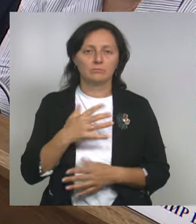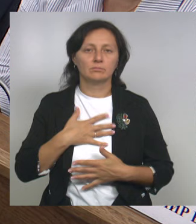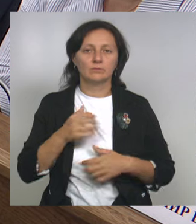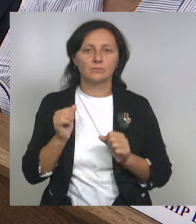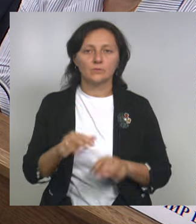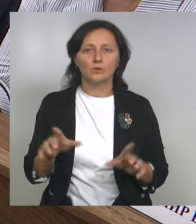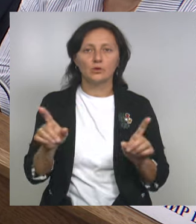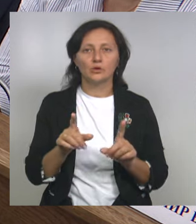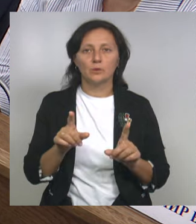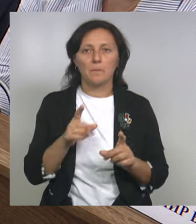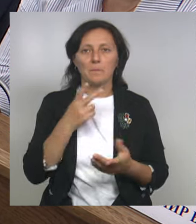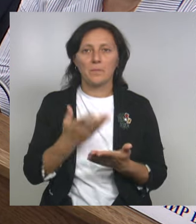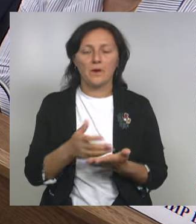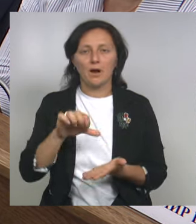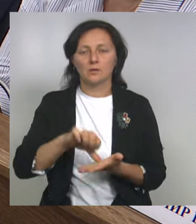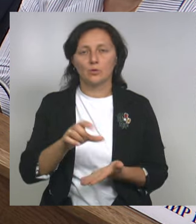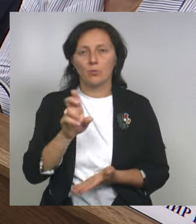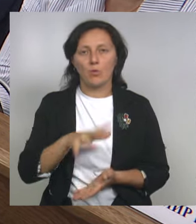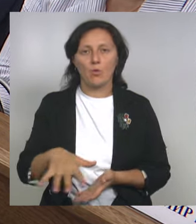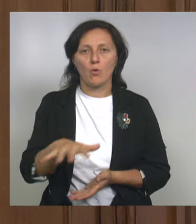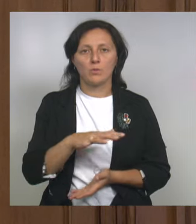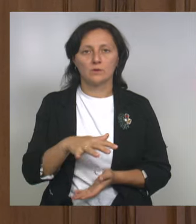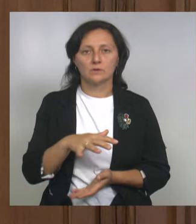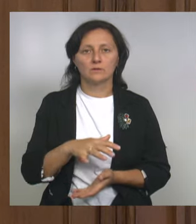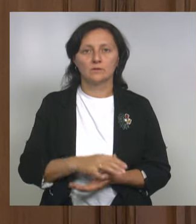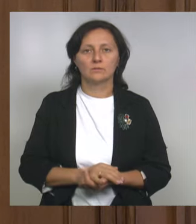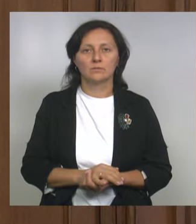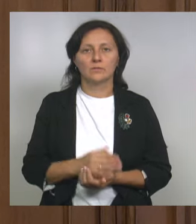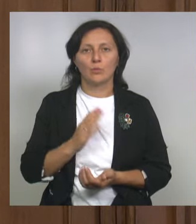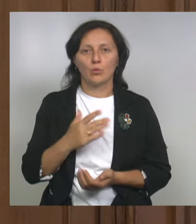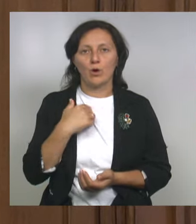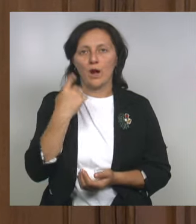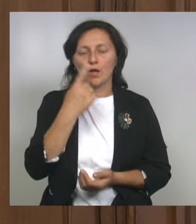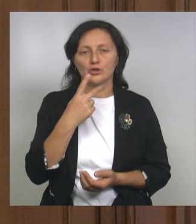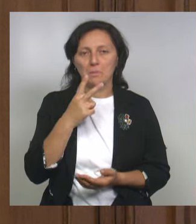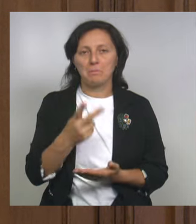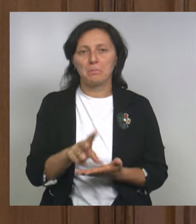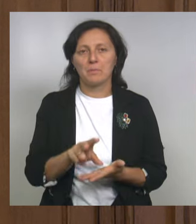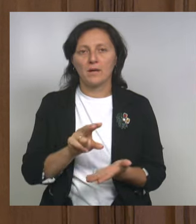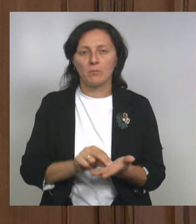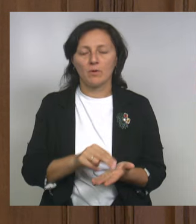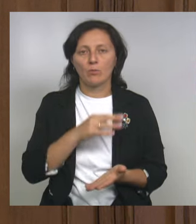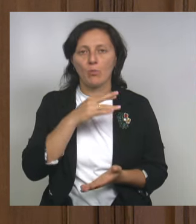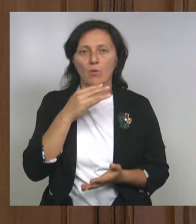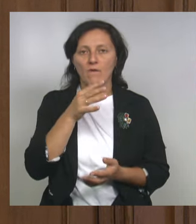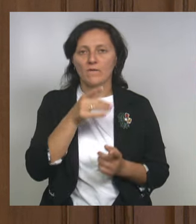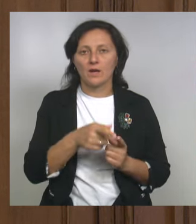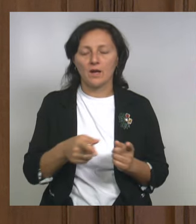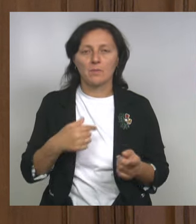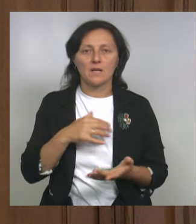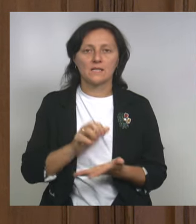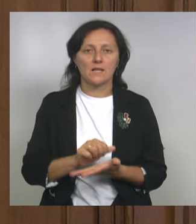чтобы достойно представить нашу область Совет Федерации. Буду личным примером, как и в принципе на протяжении всего этого времени, чем я